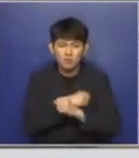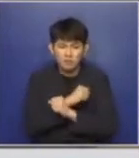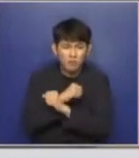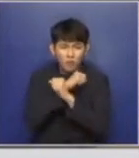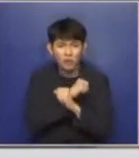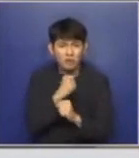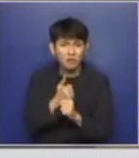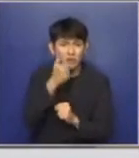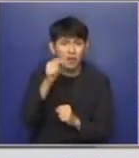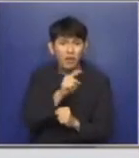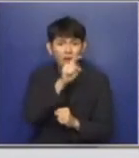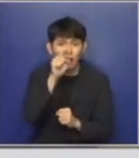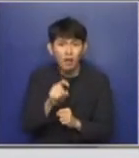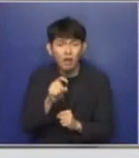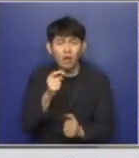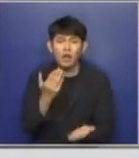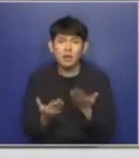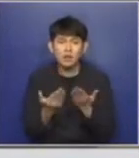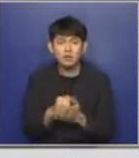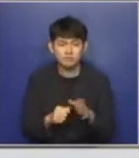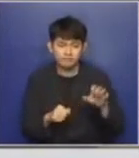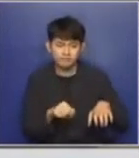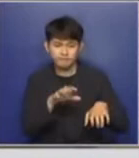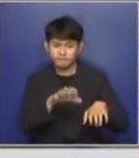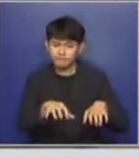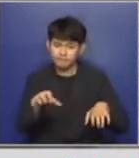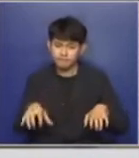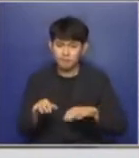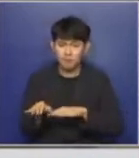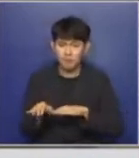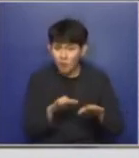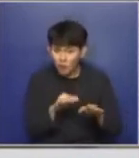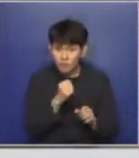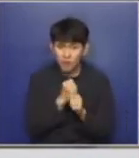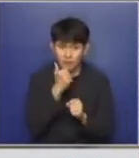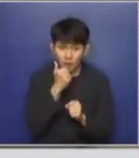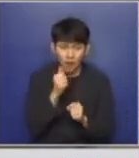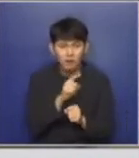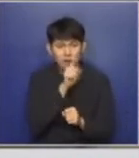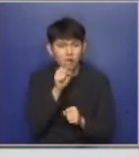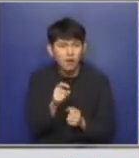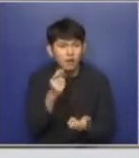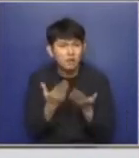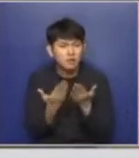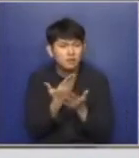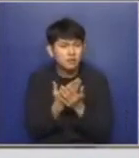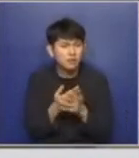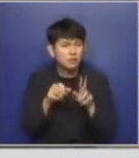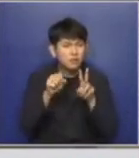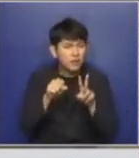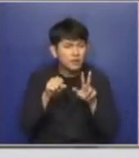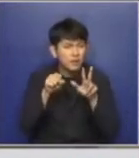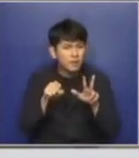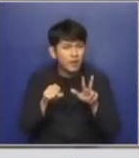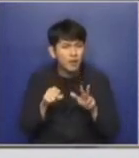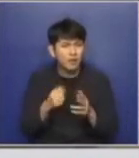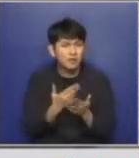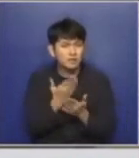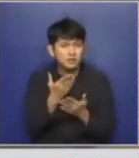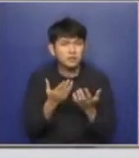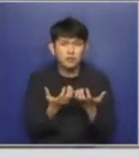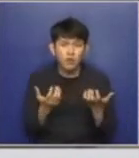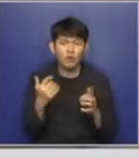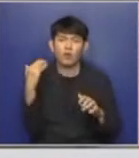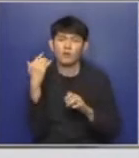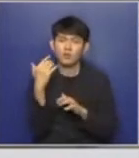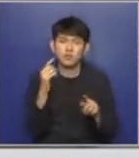หรือบางหน่วยงานอาจจะมีความพร้อมเหมาะสมแก่การดำเนินการบางหน่วยงานตั้งไว้ 200,000 300,000 ซื้อครุภัณฑ์คอมพิวเตอร์ห